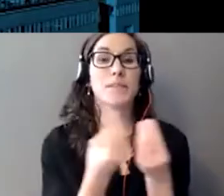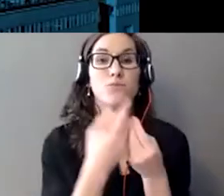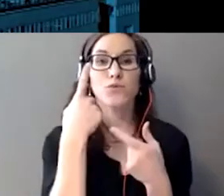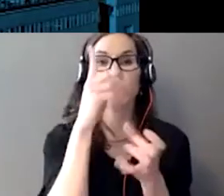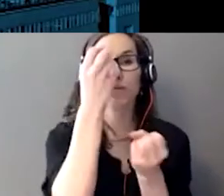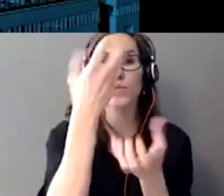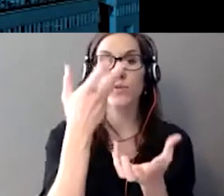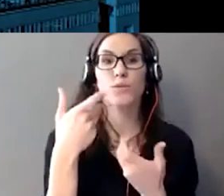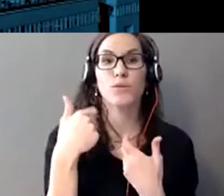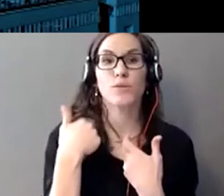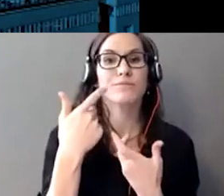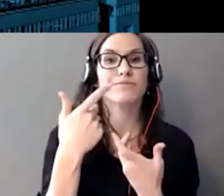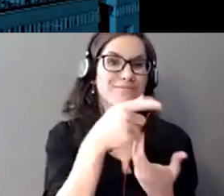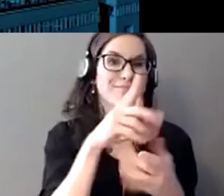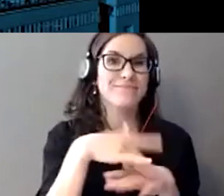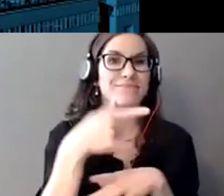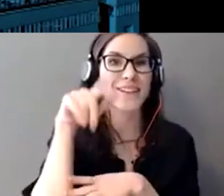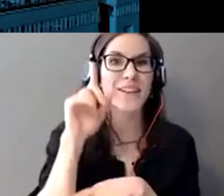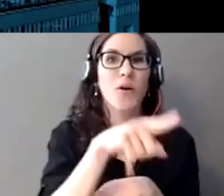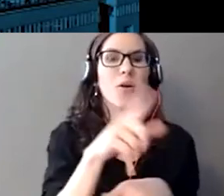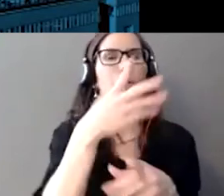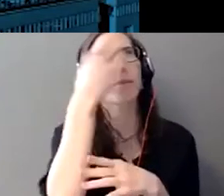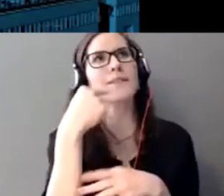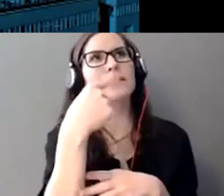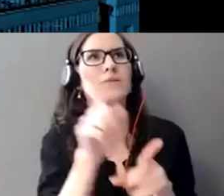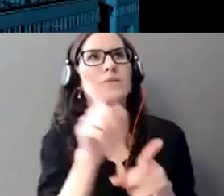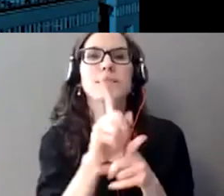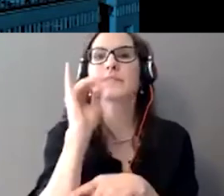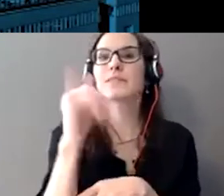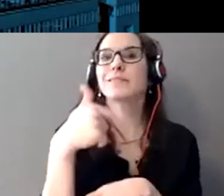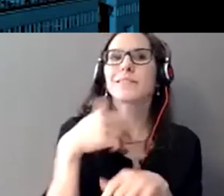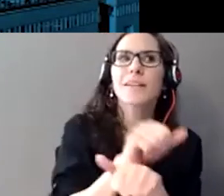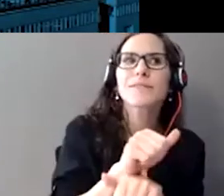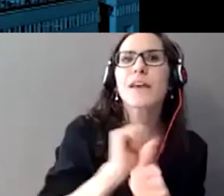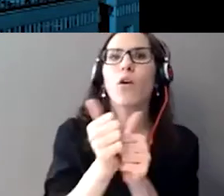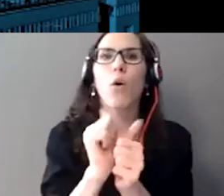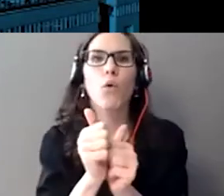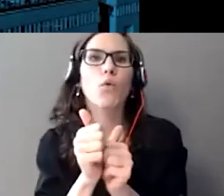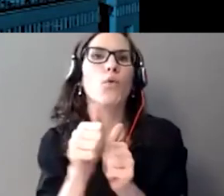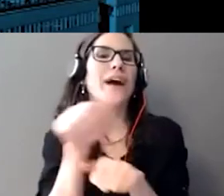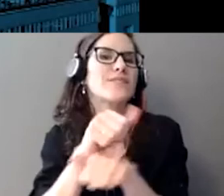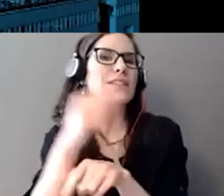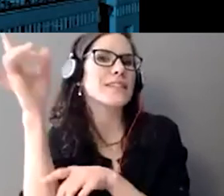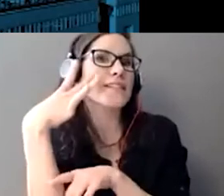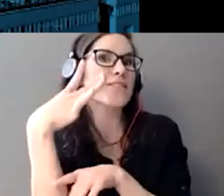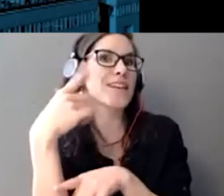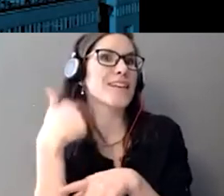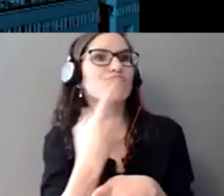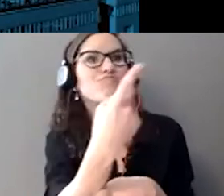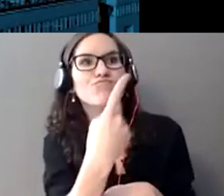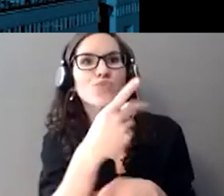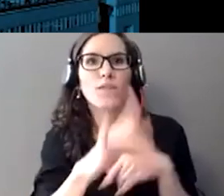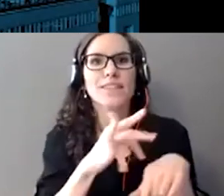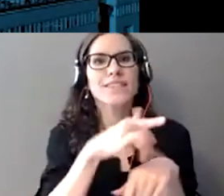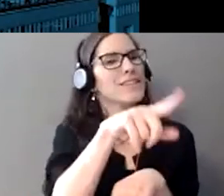qu'il y avait des relations internationales, des concours, des activités scientifiques entre nos deux universités, c'est vrai que vous étiez toujours présents.